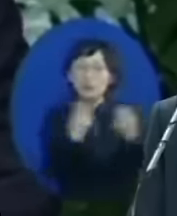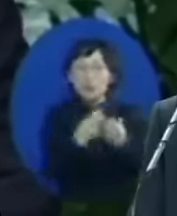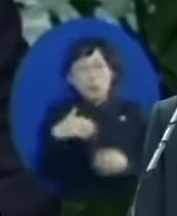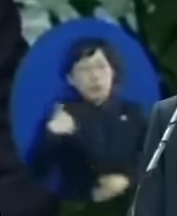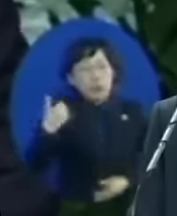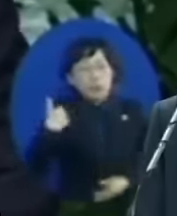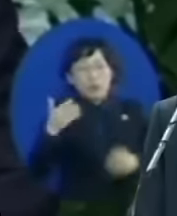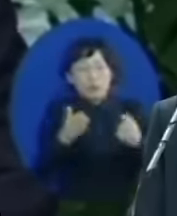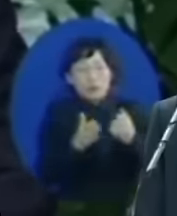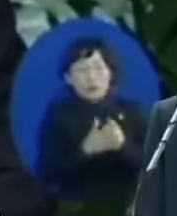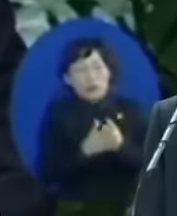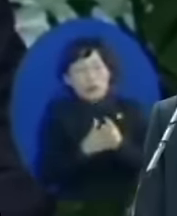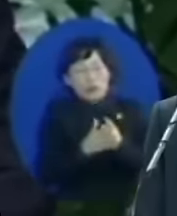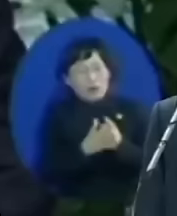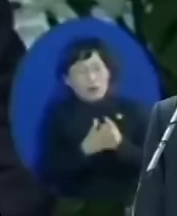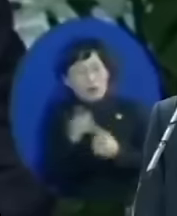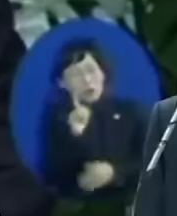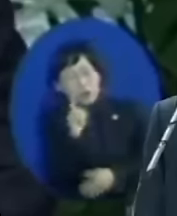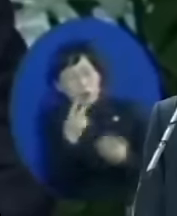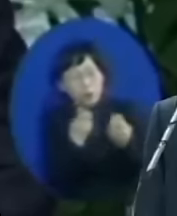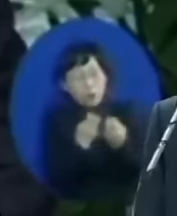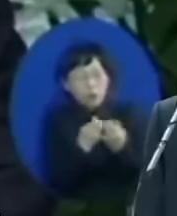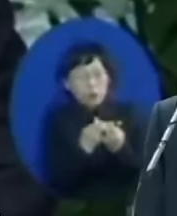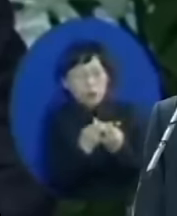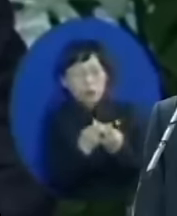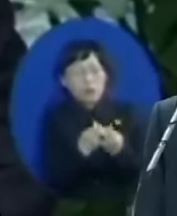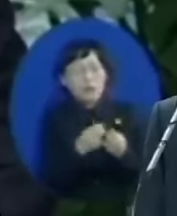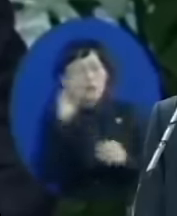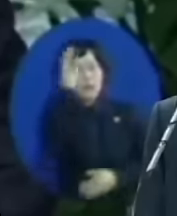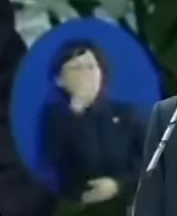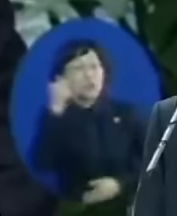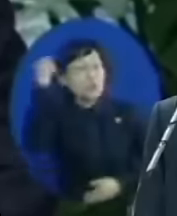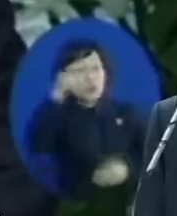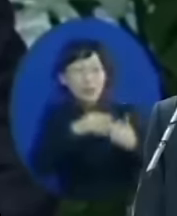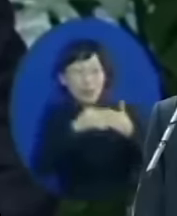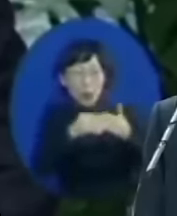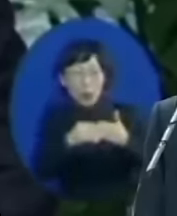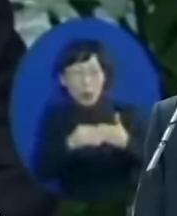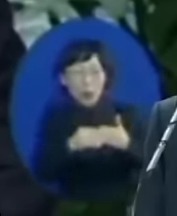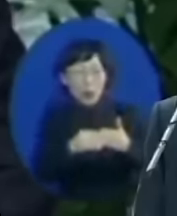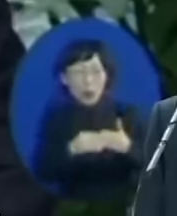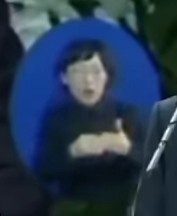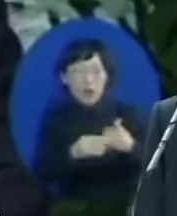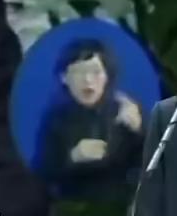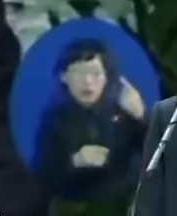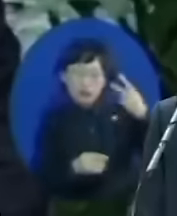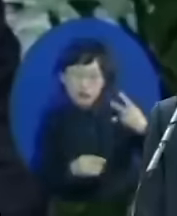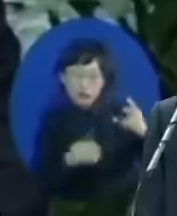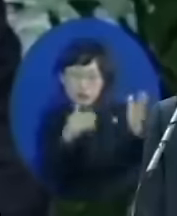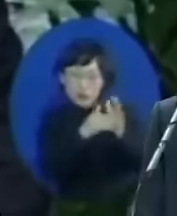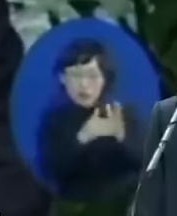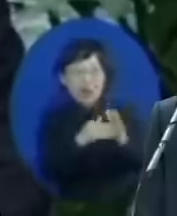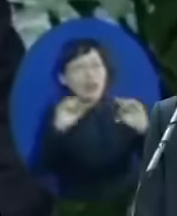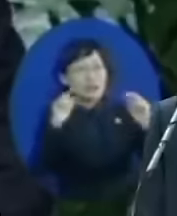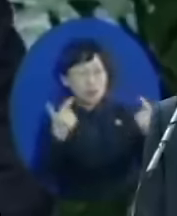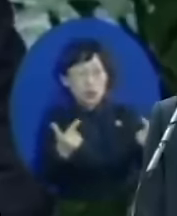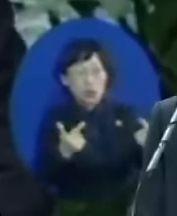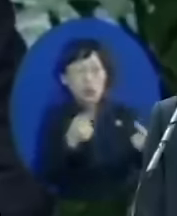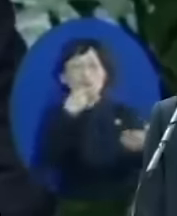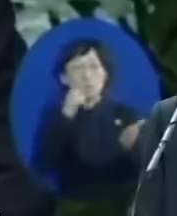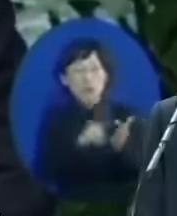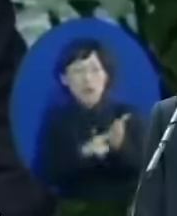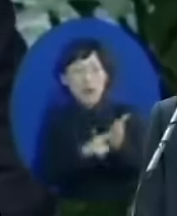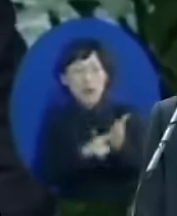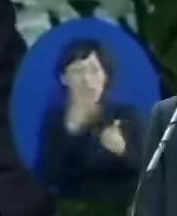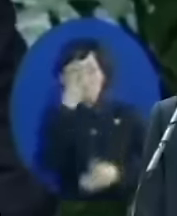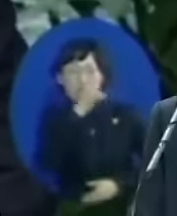태웁니다. 성령님의 인도하심은 한두 가지 결정적인 방법으로 하시는 것이 아니기 때문에 쉽게 이